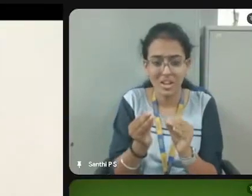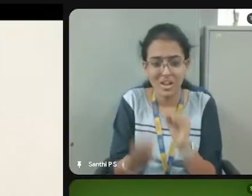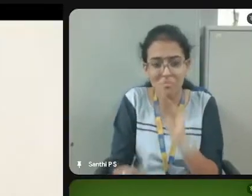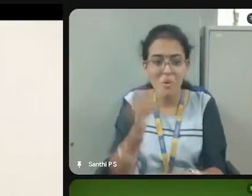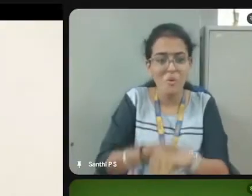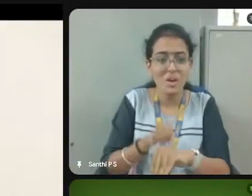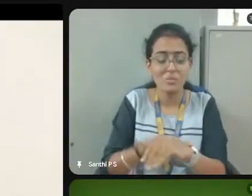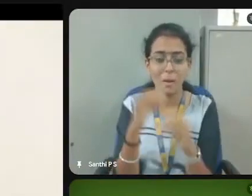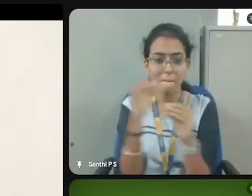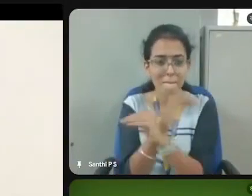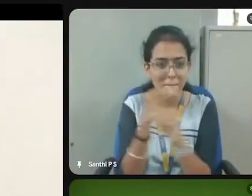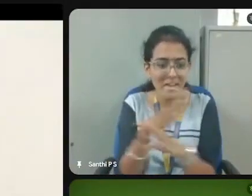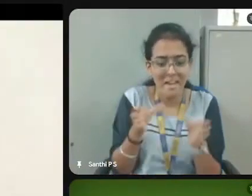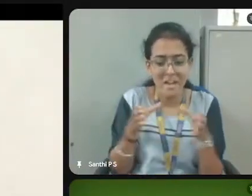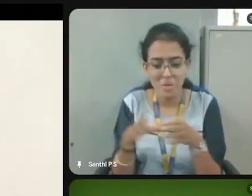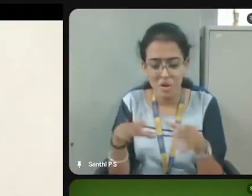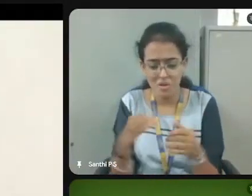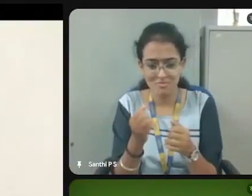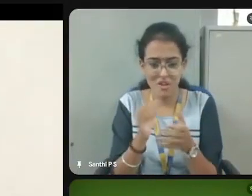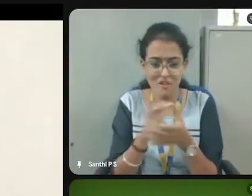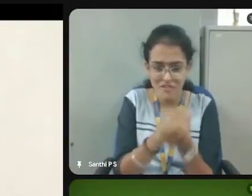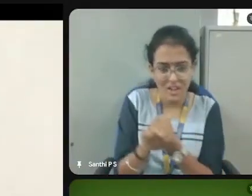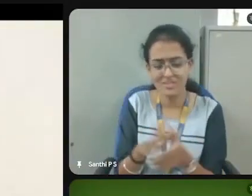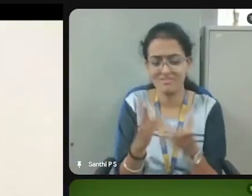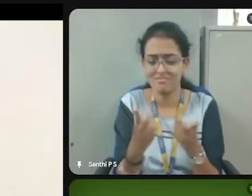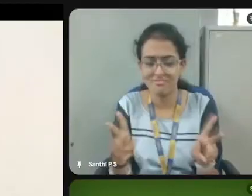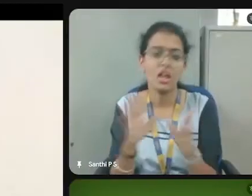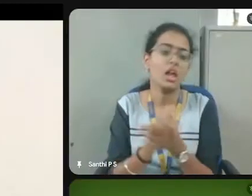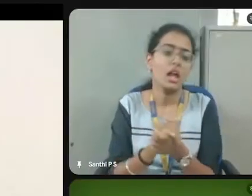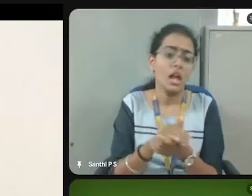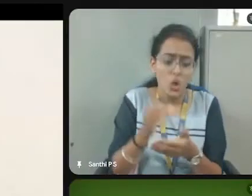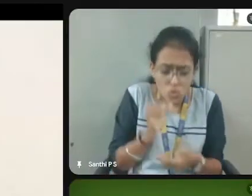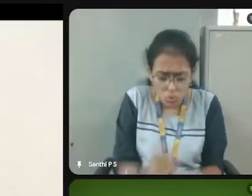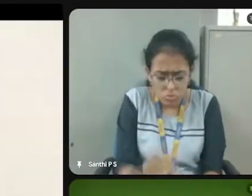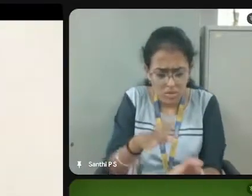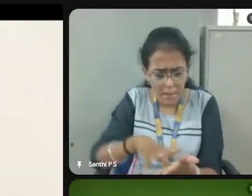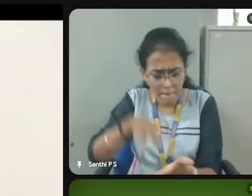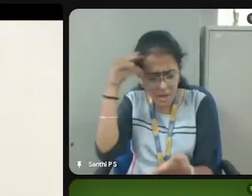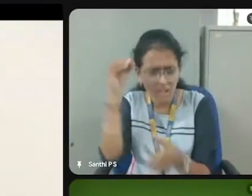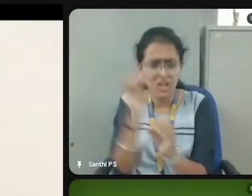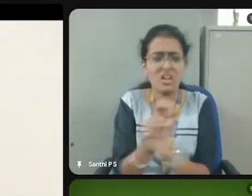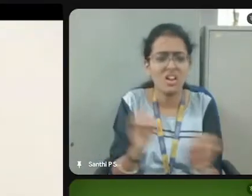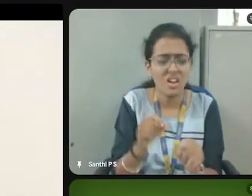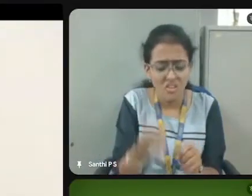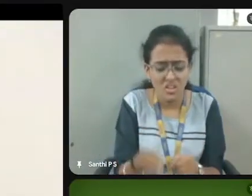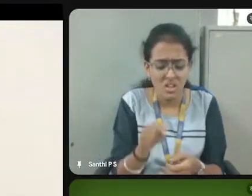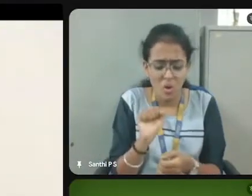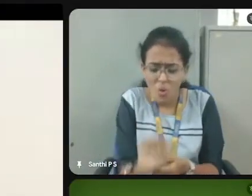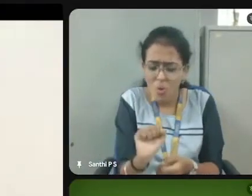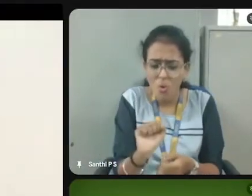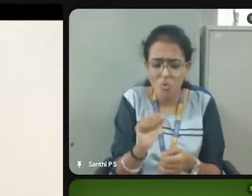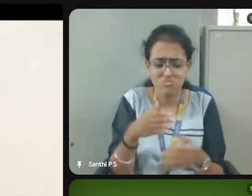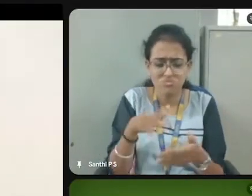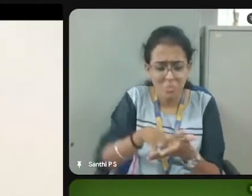സഹപാഠികളാവട്ടെ വേറെ ക്ലാസ്സിലുള്ള കുട്ടികളാവട്ടെ അവരൊക്കെ തന്നെയും കുട്ടി പഠിക്കാത്തവനല്ല, ഇവന്റെ ബുദ്ധിമുട്ടുകൾ, അതായത്